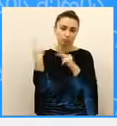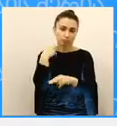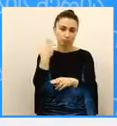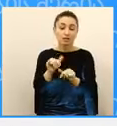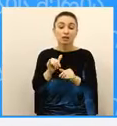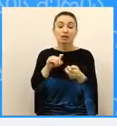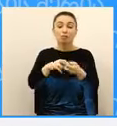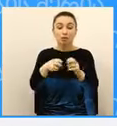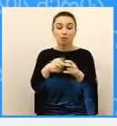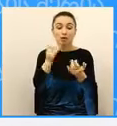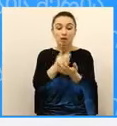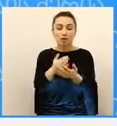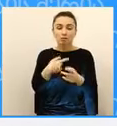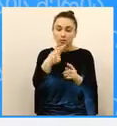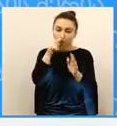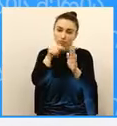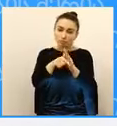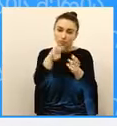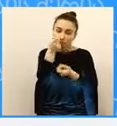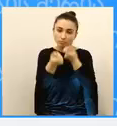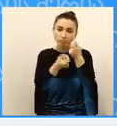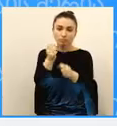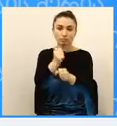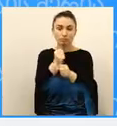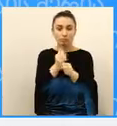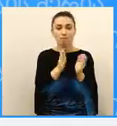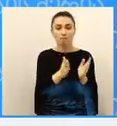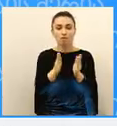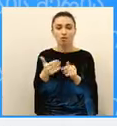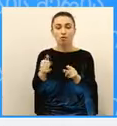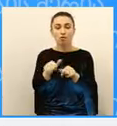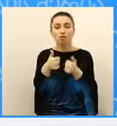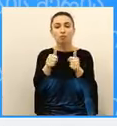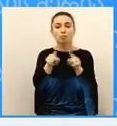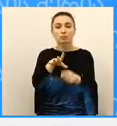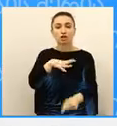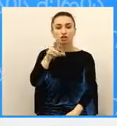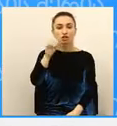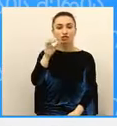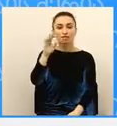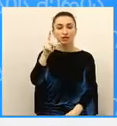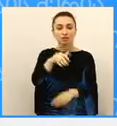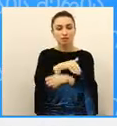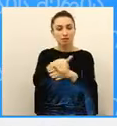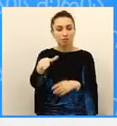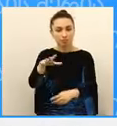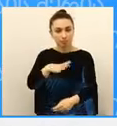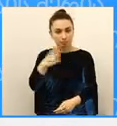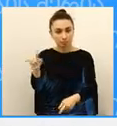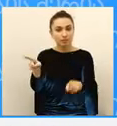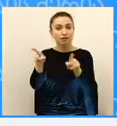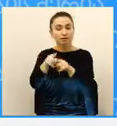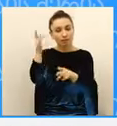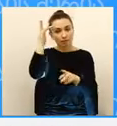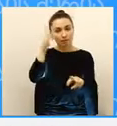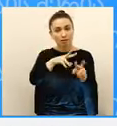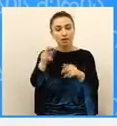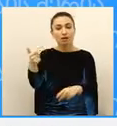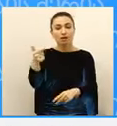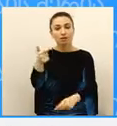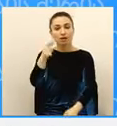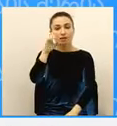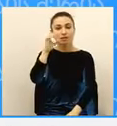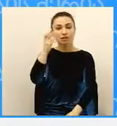სადაც პრობლემები გვაქვს, უნდა ძირეულად მოვაწესრიგოთ, როგორც ეს იყო ჭავჭავაძის გამზირის პირობებში, როგორც ეს იყო